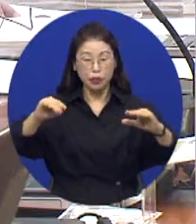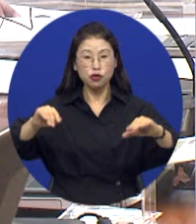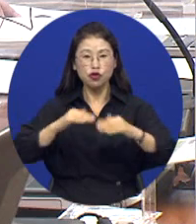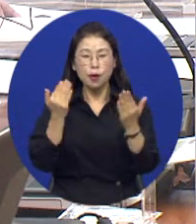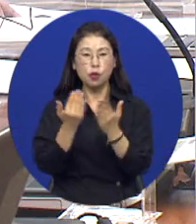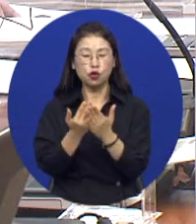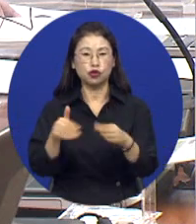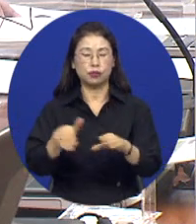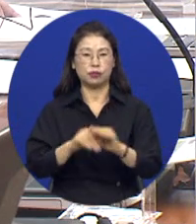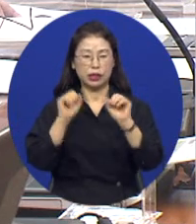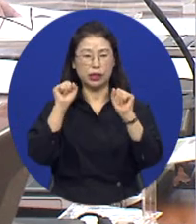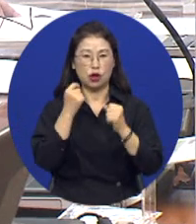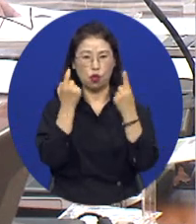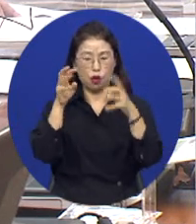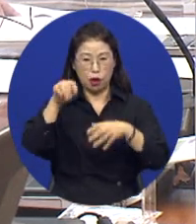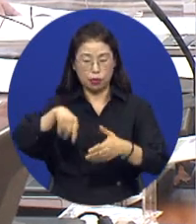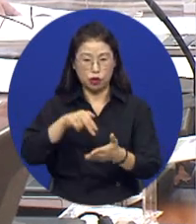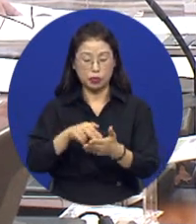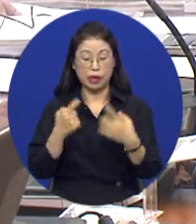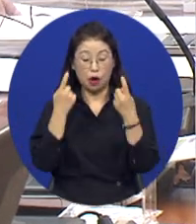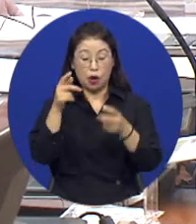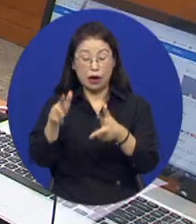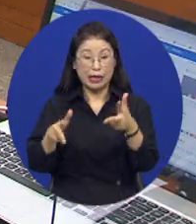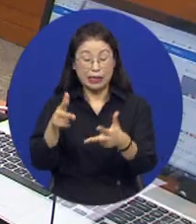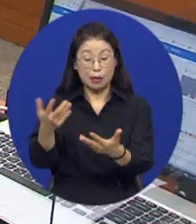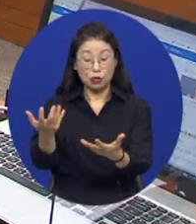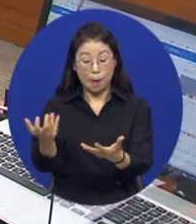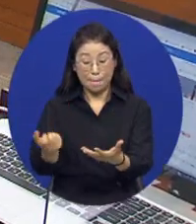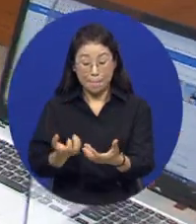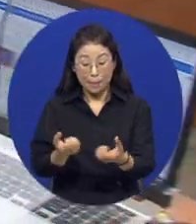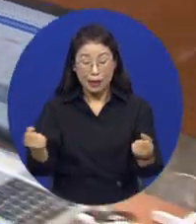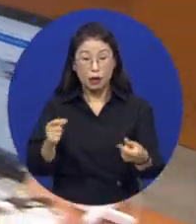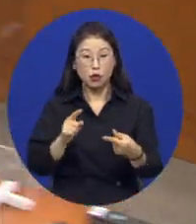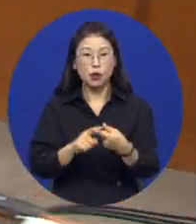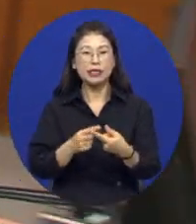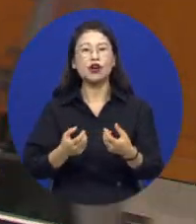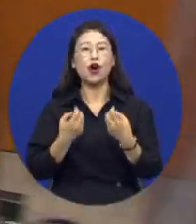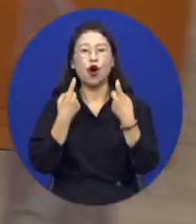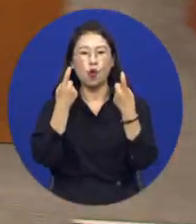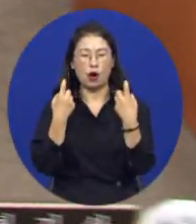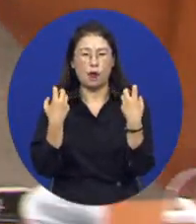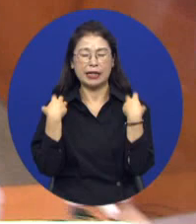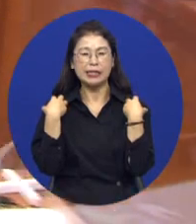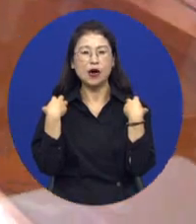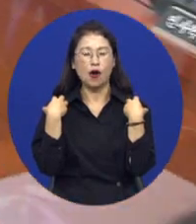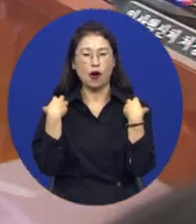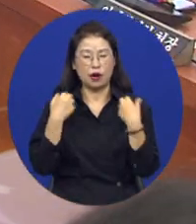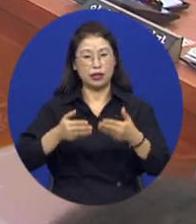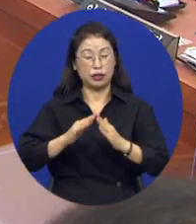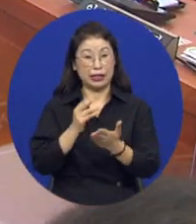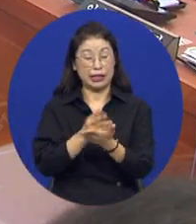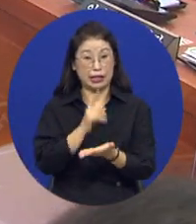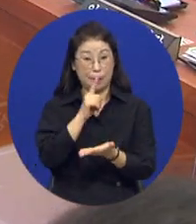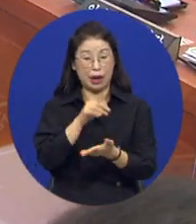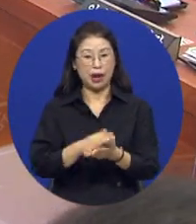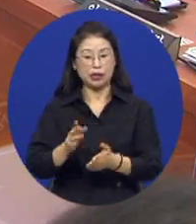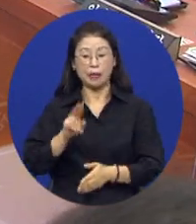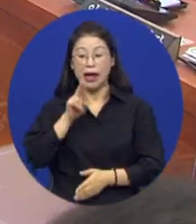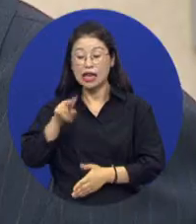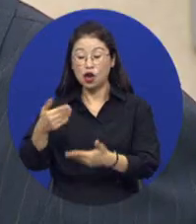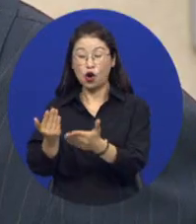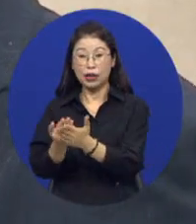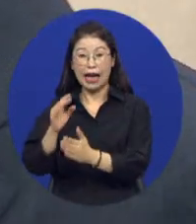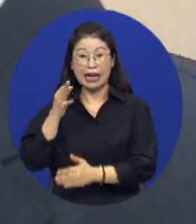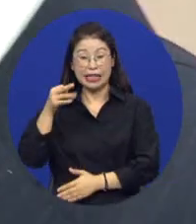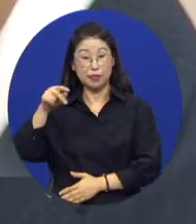모두 문화체육관광부에서 관광사무를 떼어내 별도의 관광청을 두자는 법안. 그러나 여당